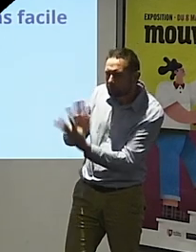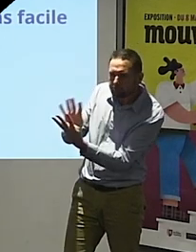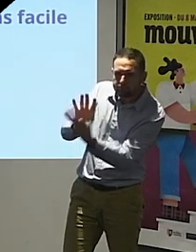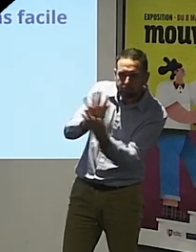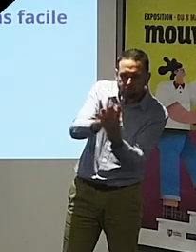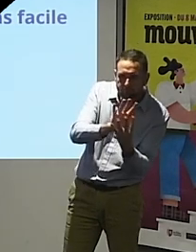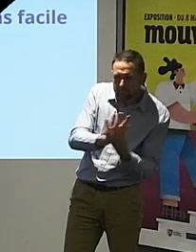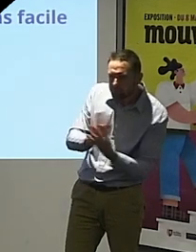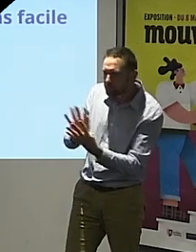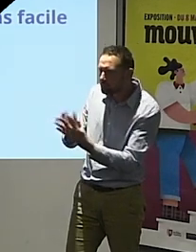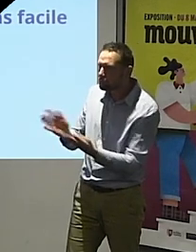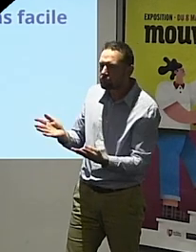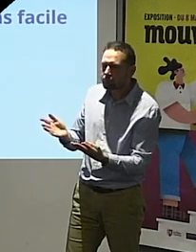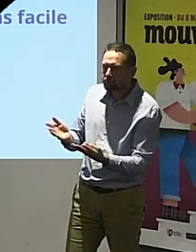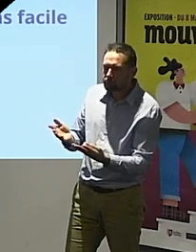que